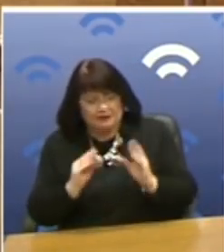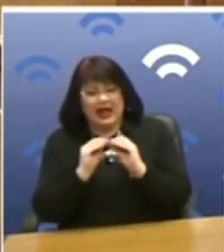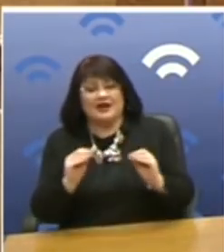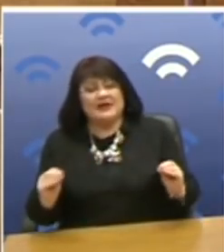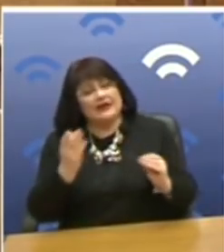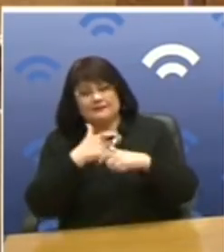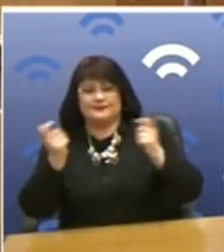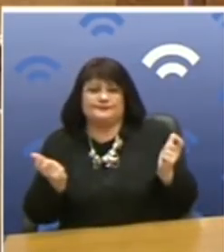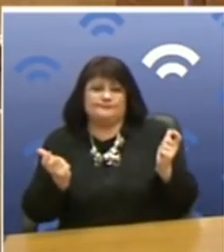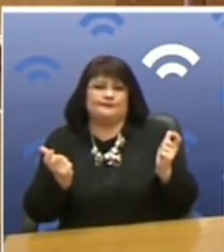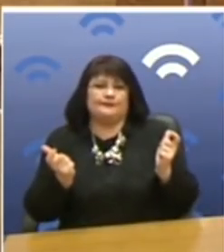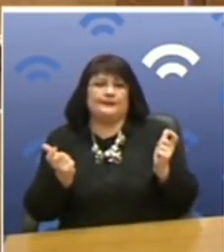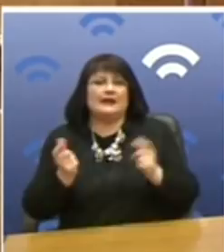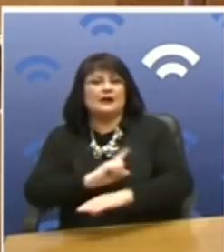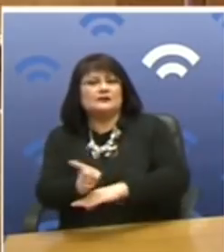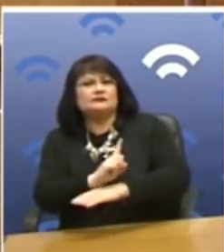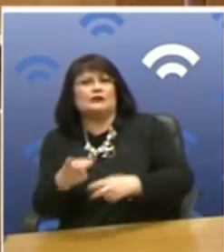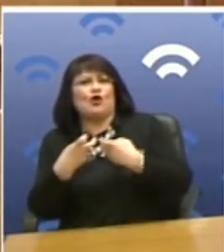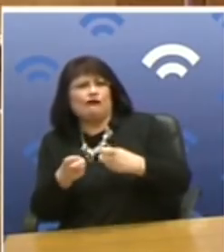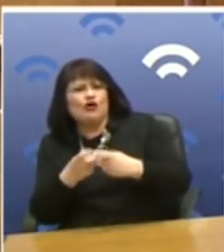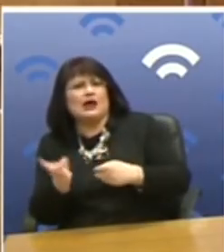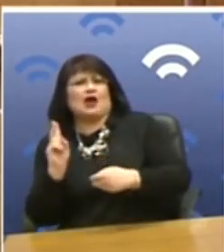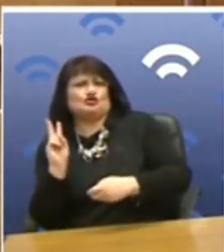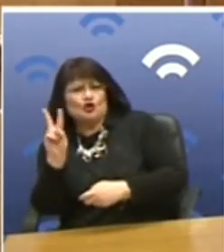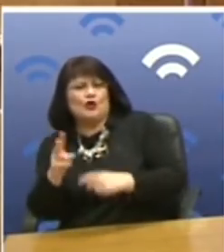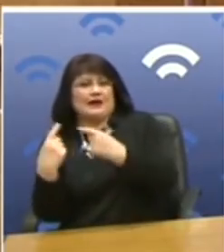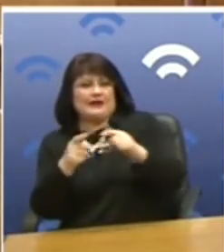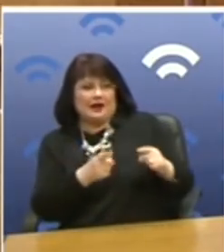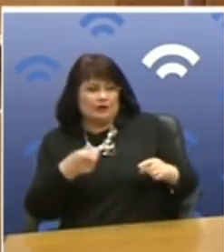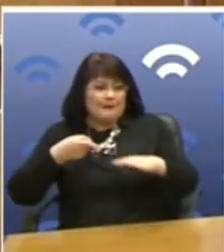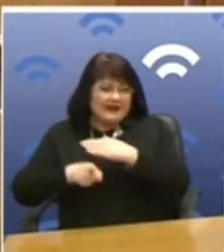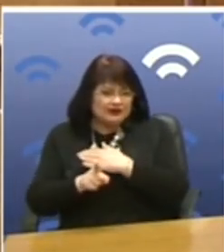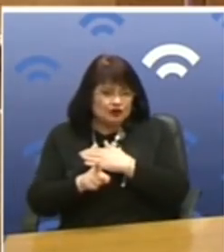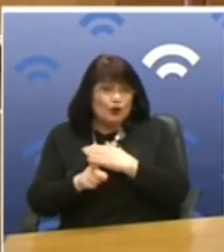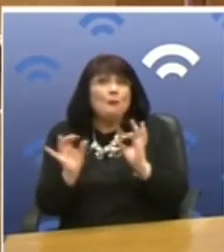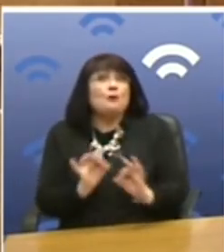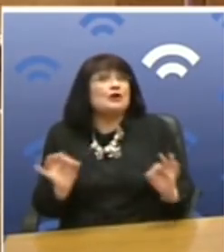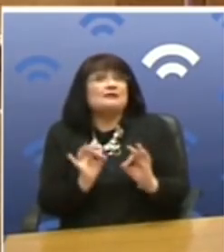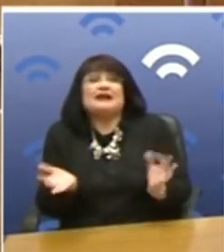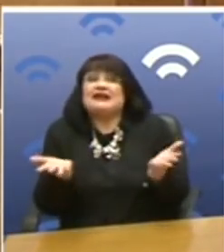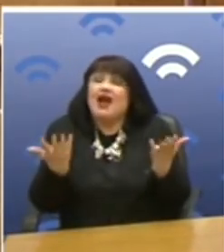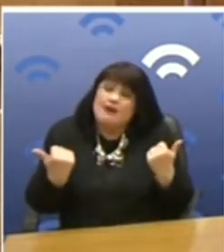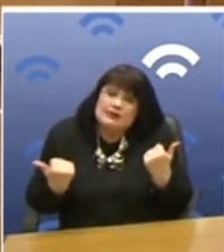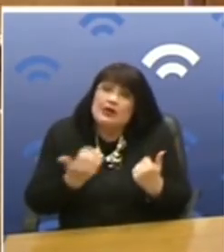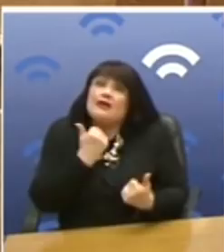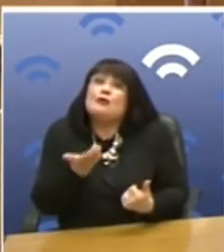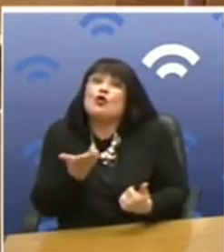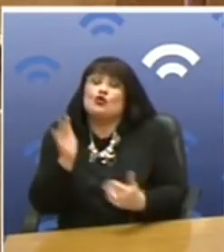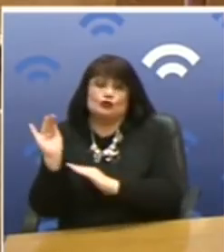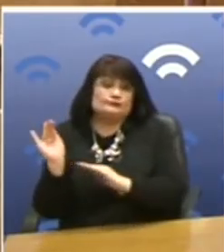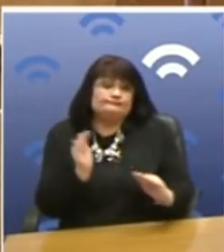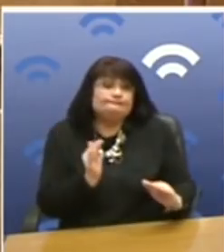εκπαίδευσης, τα μέσα μαζικής μεταφοράς, είναι εντελώς απροετοίμαστοι. Δεν μπορεί,